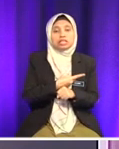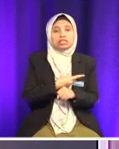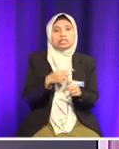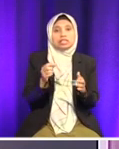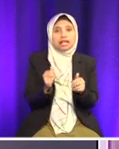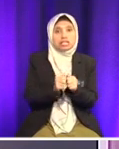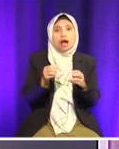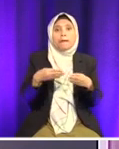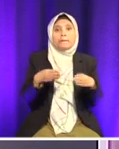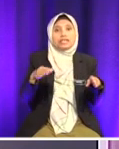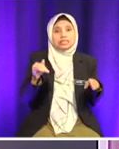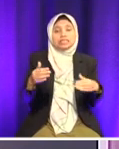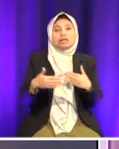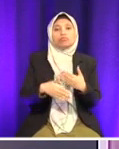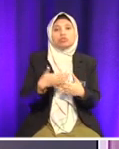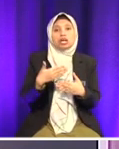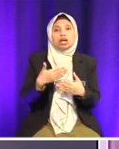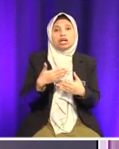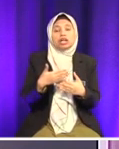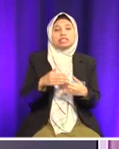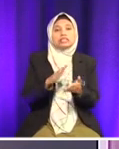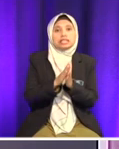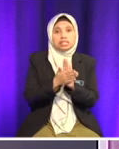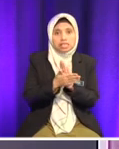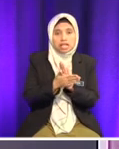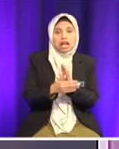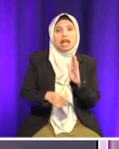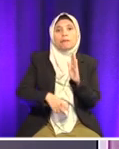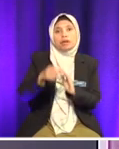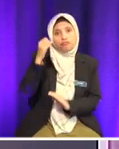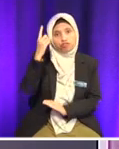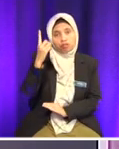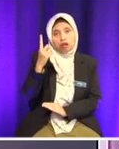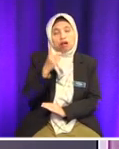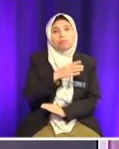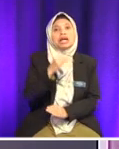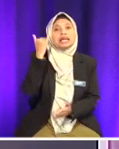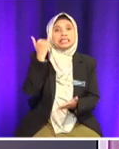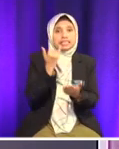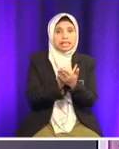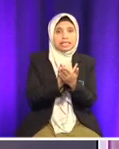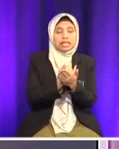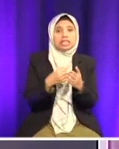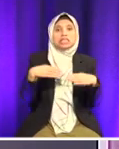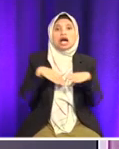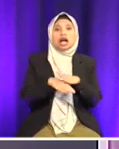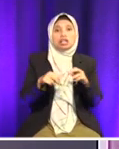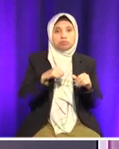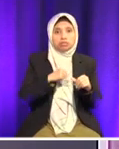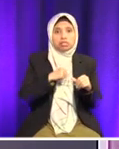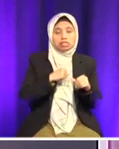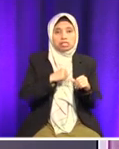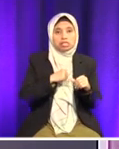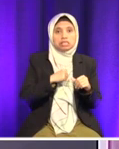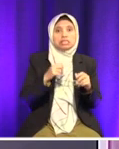bahasa yang mudah Kita paham supaya lebih menusuk lebih eee lebih yakin dalam diri kita yakin dengan Allah